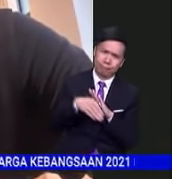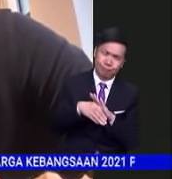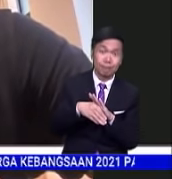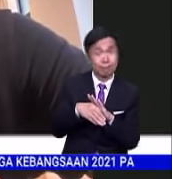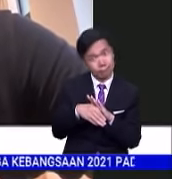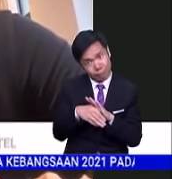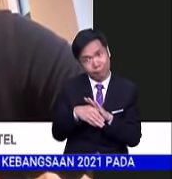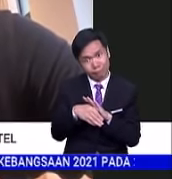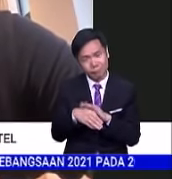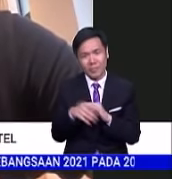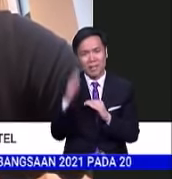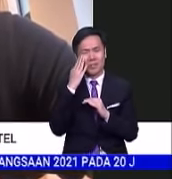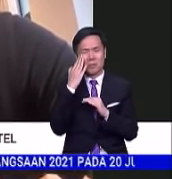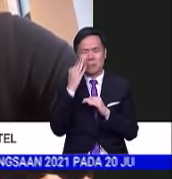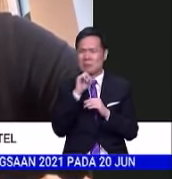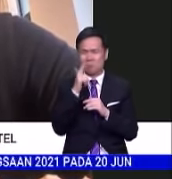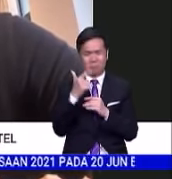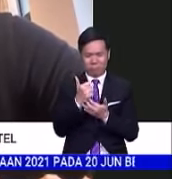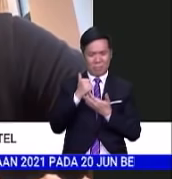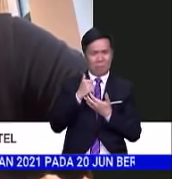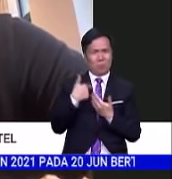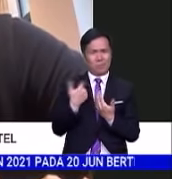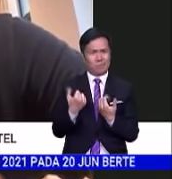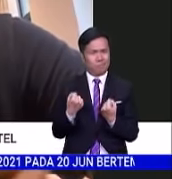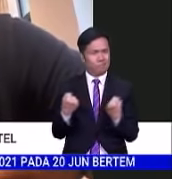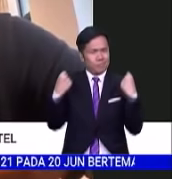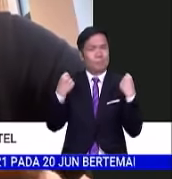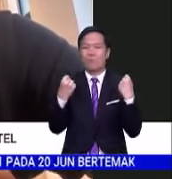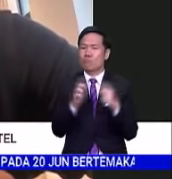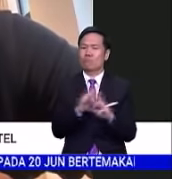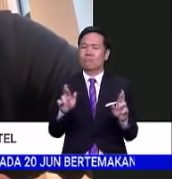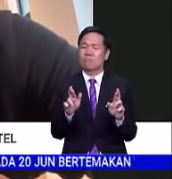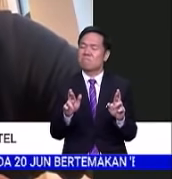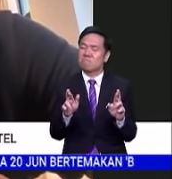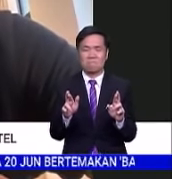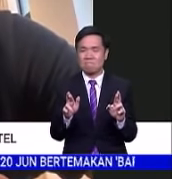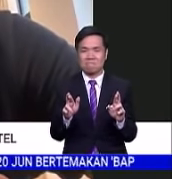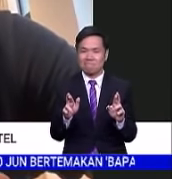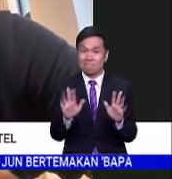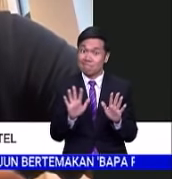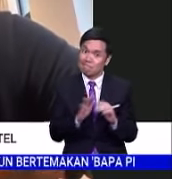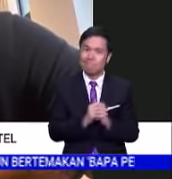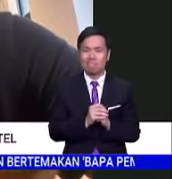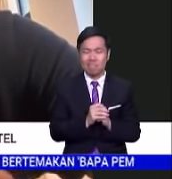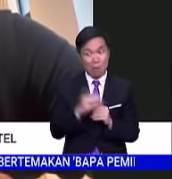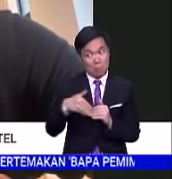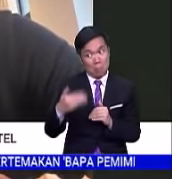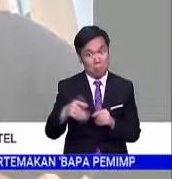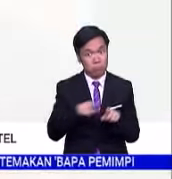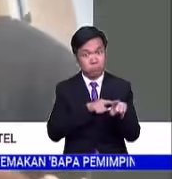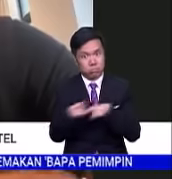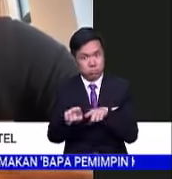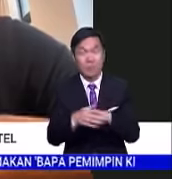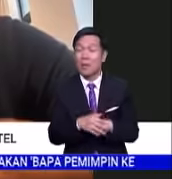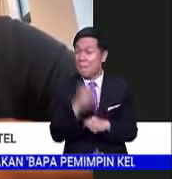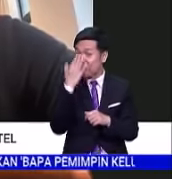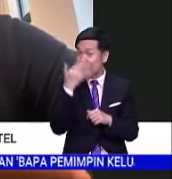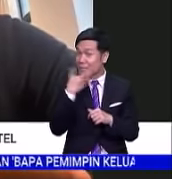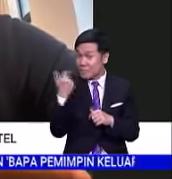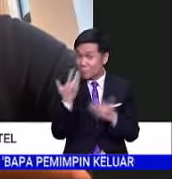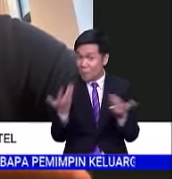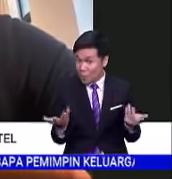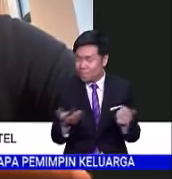So benda ni tak membantu kita untuk kita perform untuk race-race yang akan datang. Punya